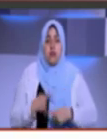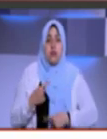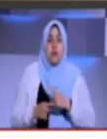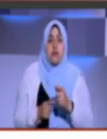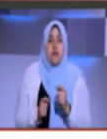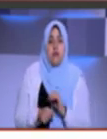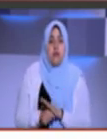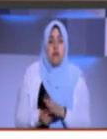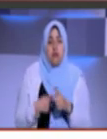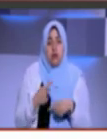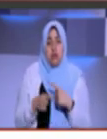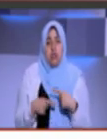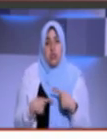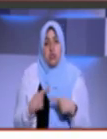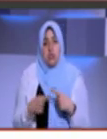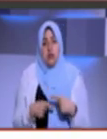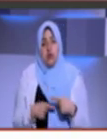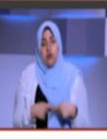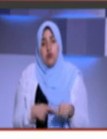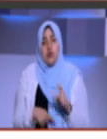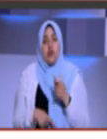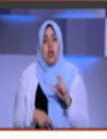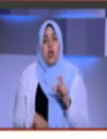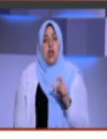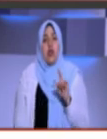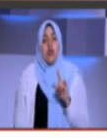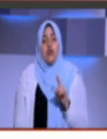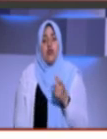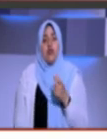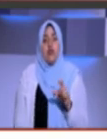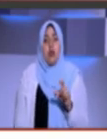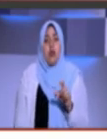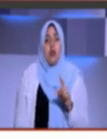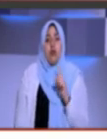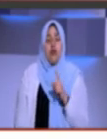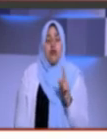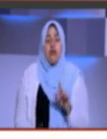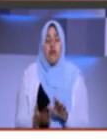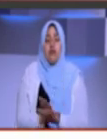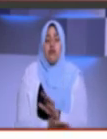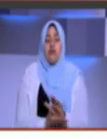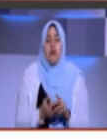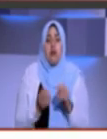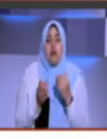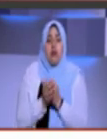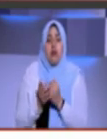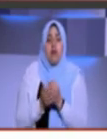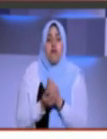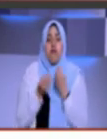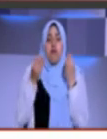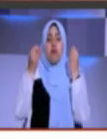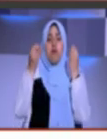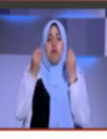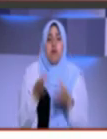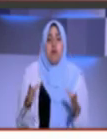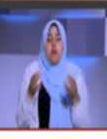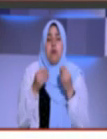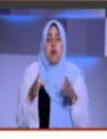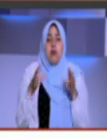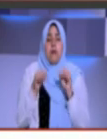الى اكتوبر ونوفمبر، ده هيبقى فيه كساد عالمي لم يسبق له نظير. لكن